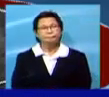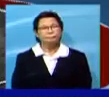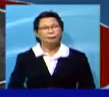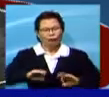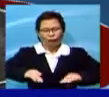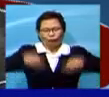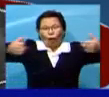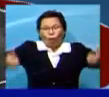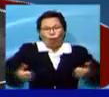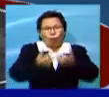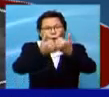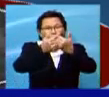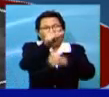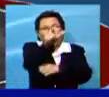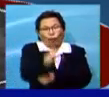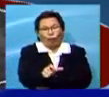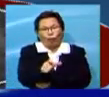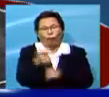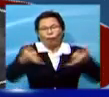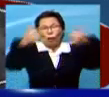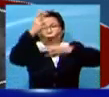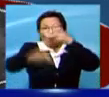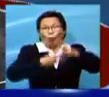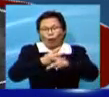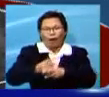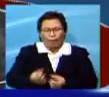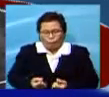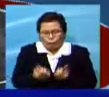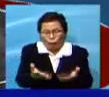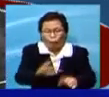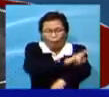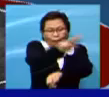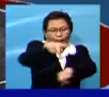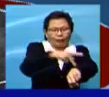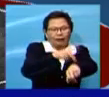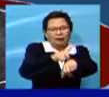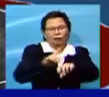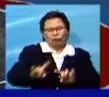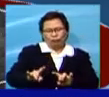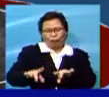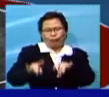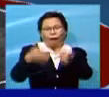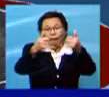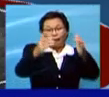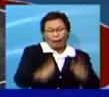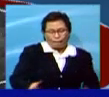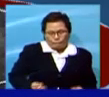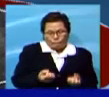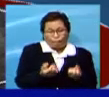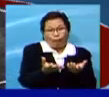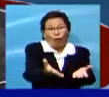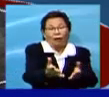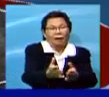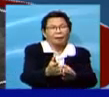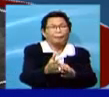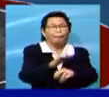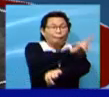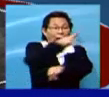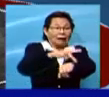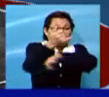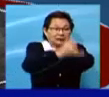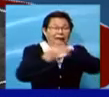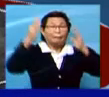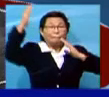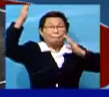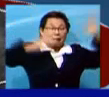Final kejohanan persorangan Piala Dunia bowling padang di New South Wales, Australia. Pemain bowling Padang Negara, Sofi Rusli, meraih pingat